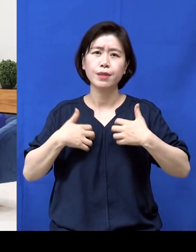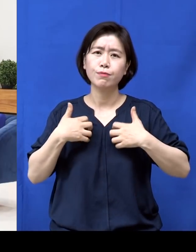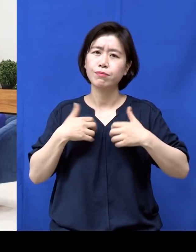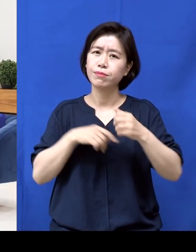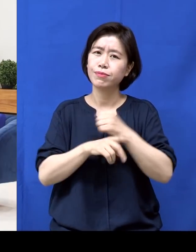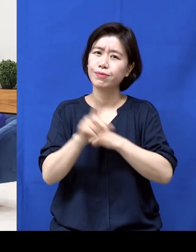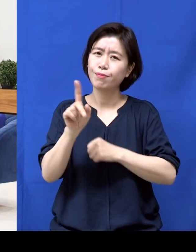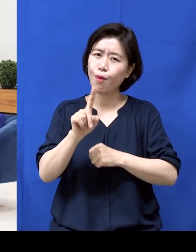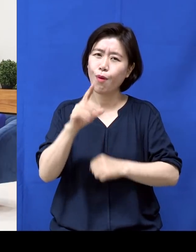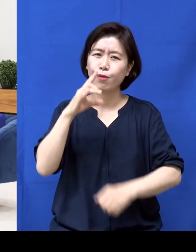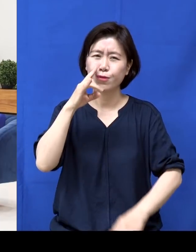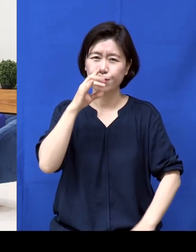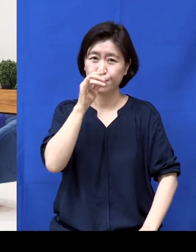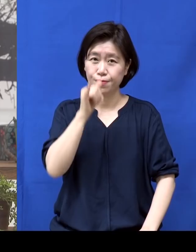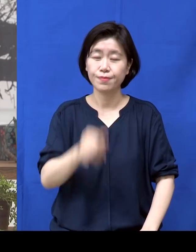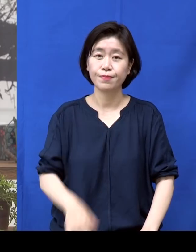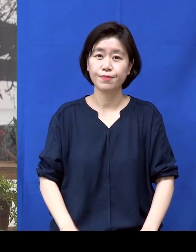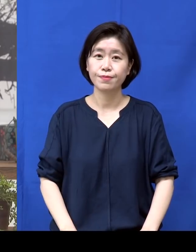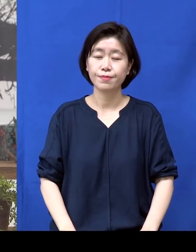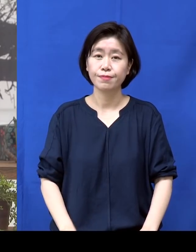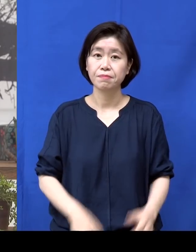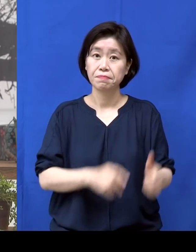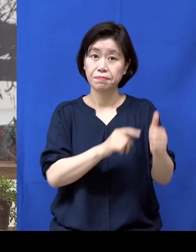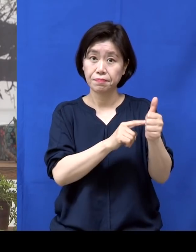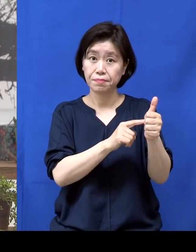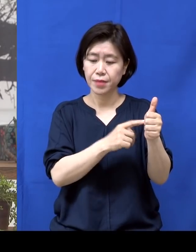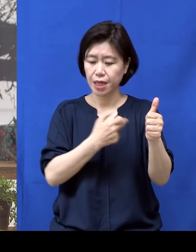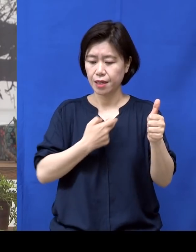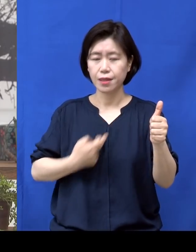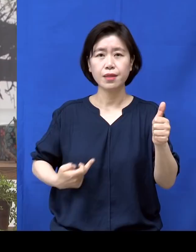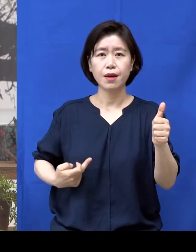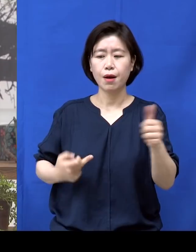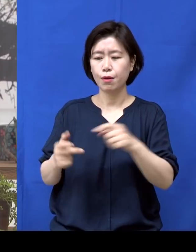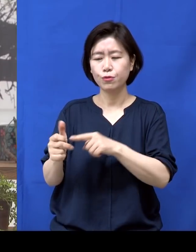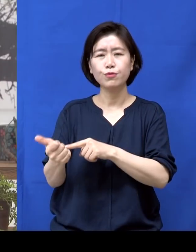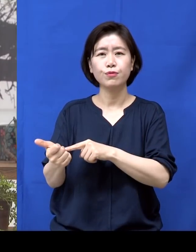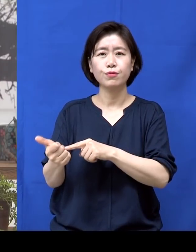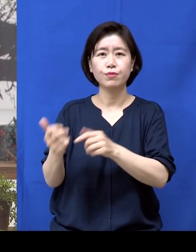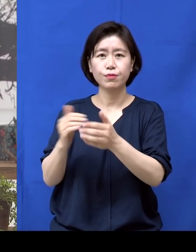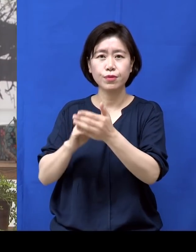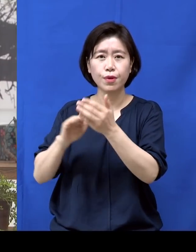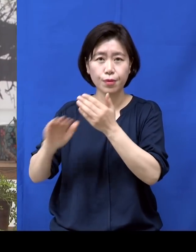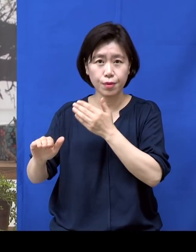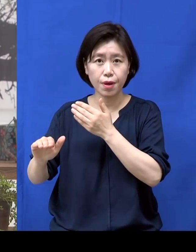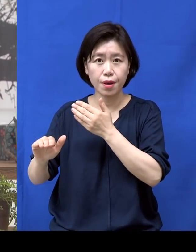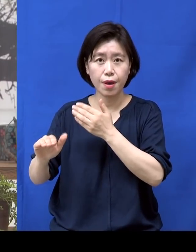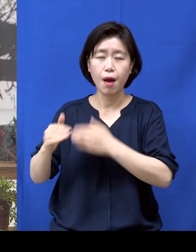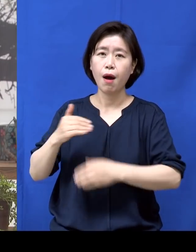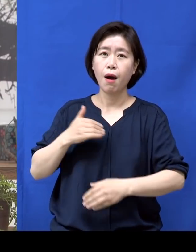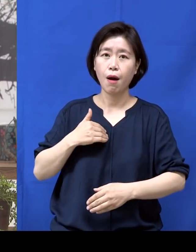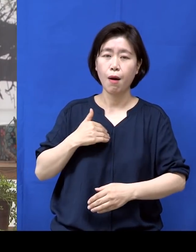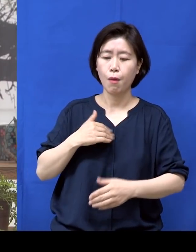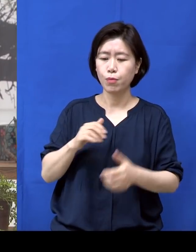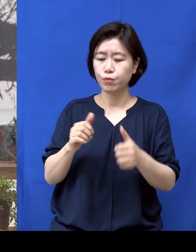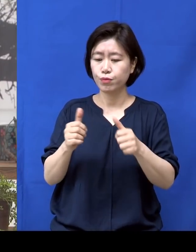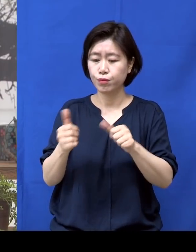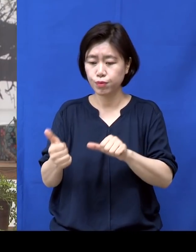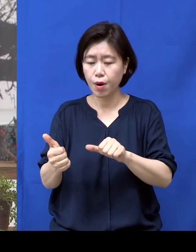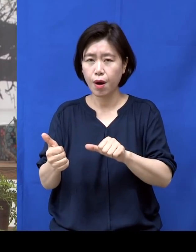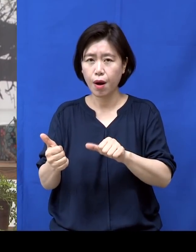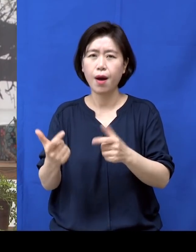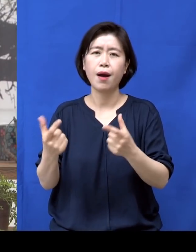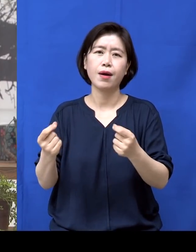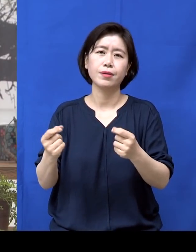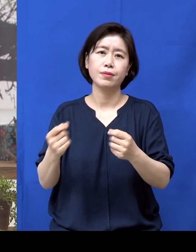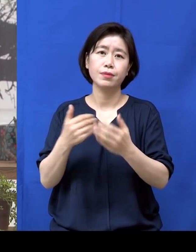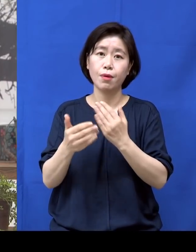궁금한데요. 네. 이분은 갑작스런 사고로 제자를 천국으로 보내시고 나서 자신도 천국을 갈 뻔했다가 다시 살아난